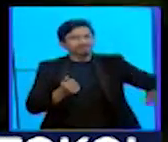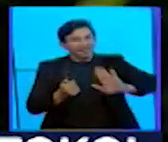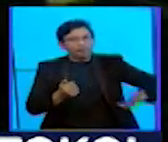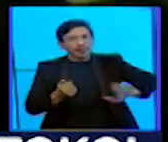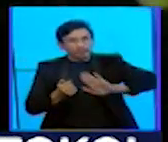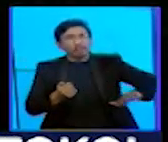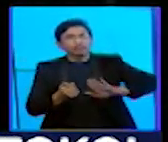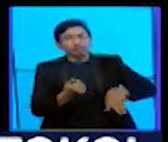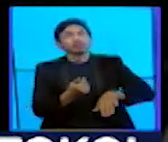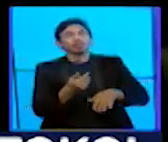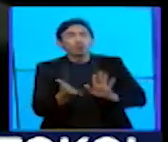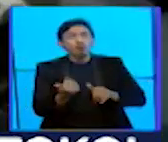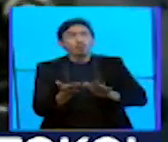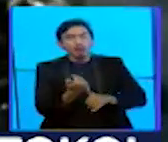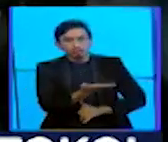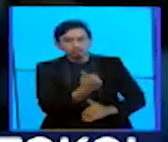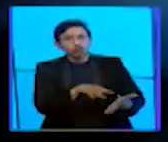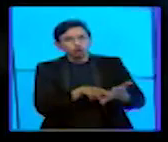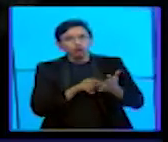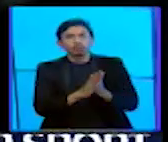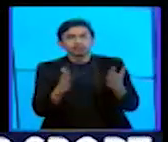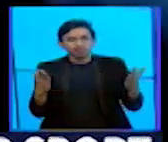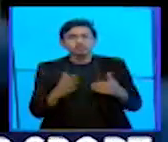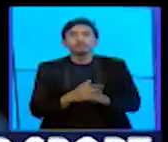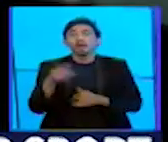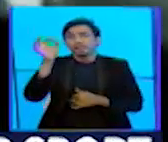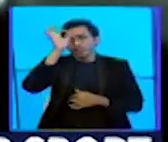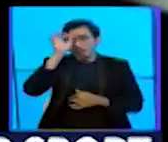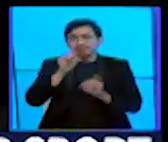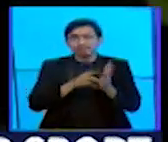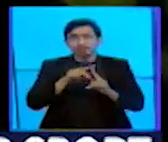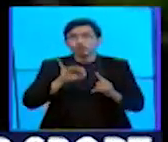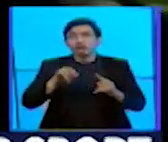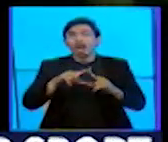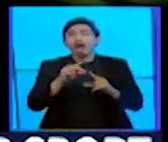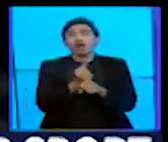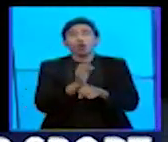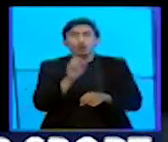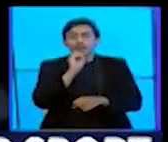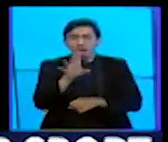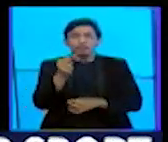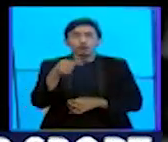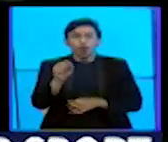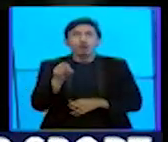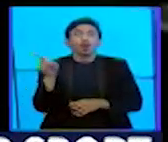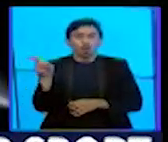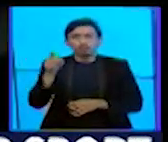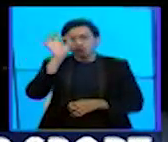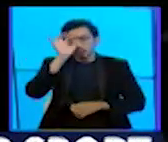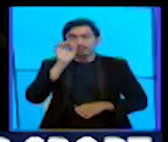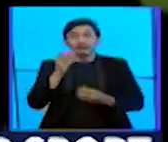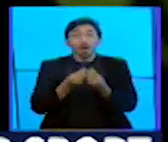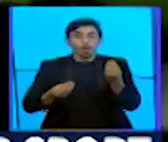dan menunjukkan surat kendaraan. Kasat Patwal di Telantas Polda Metro Jaya AKBP Argo Wiono membenarkan penindakan yang